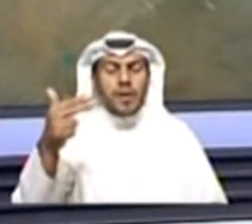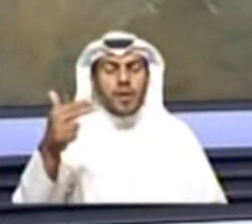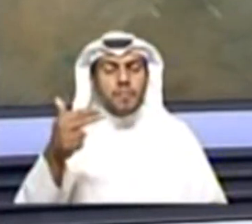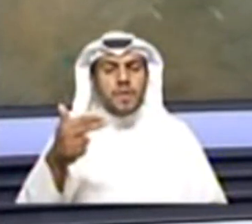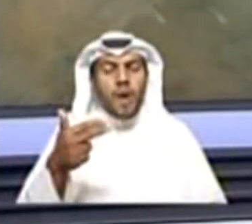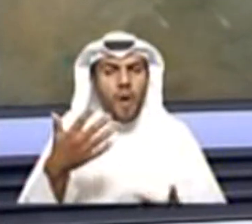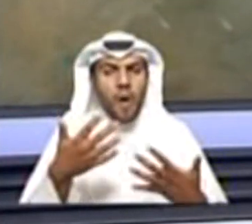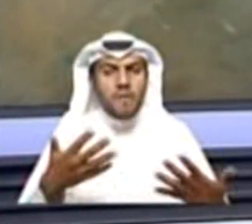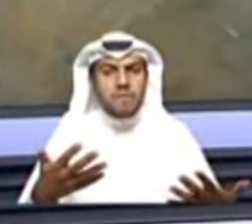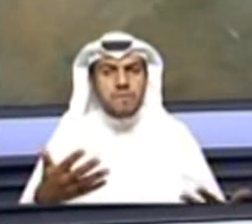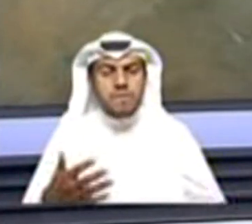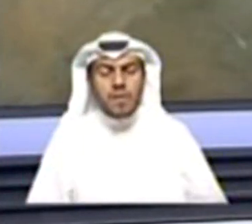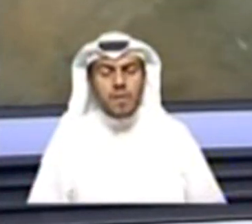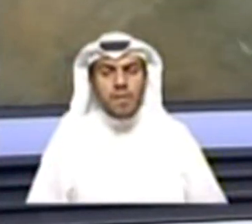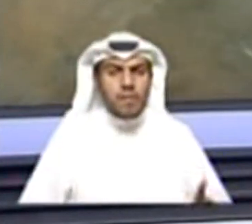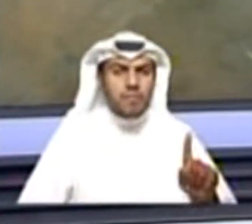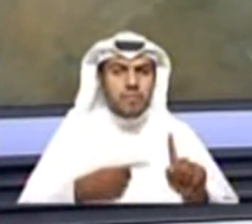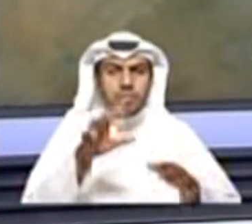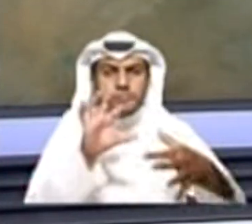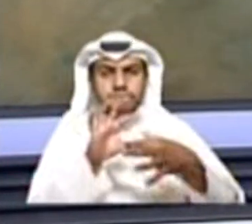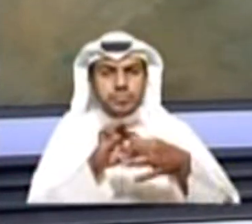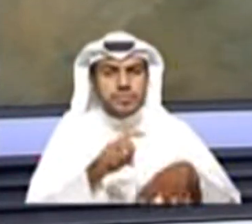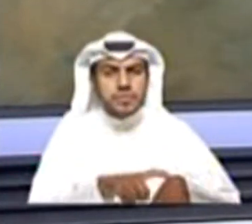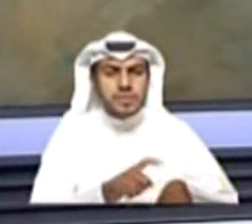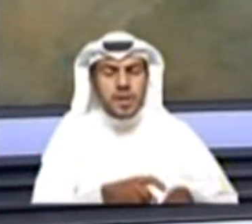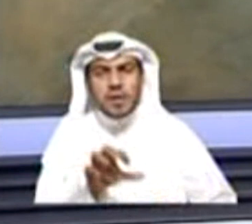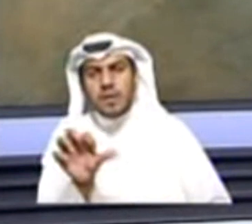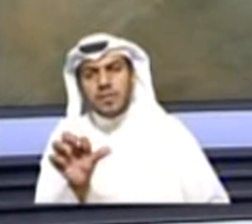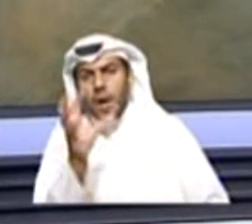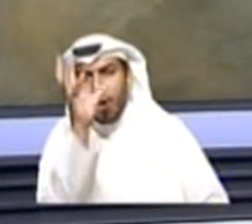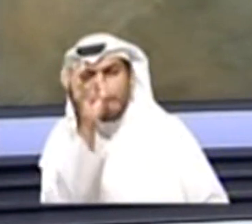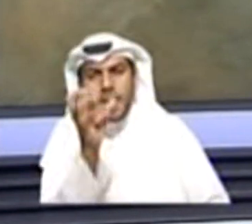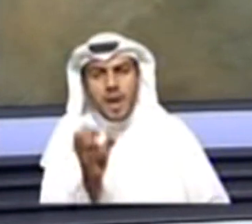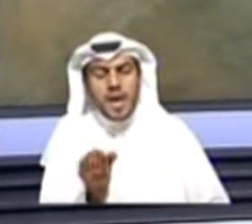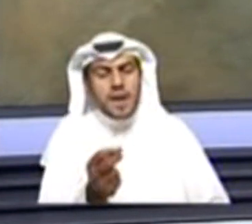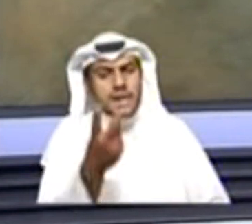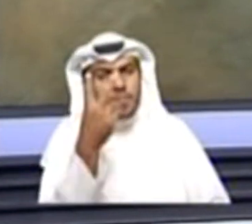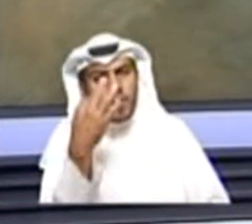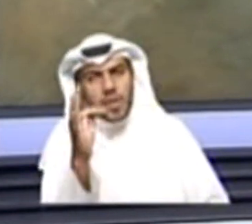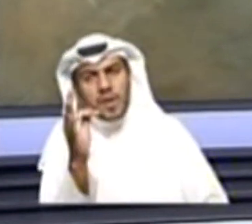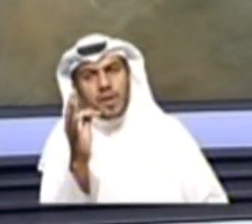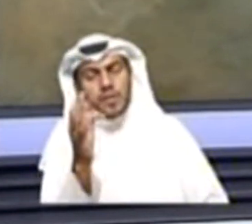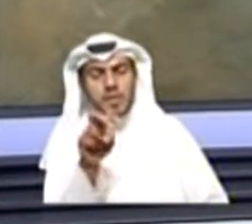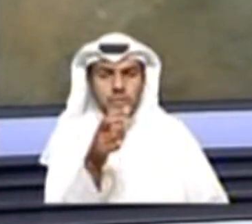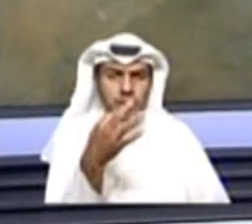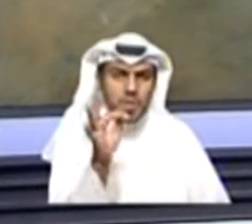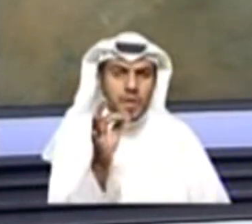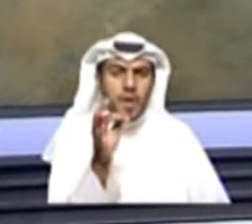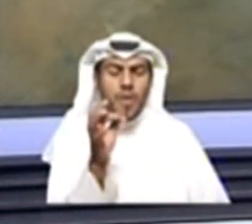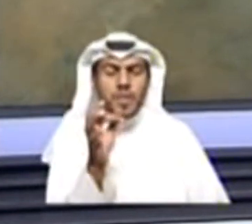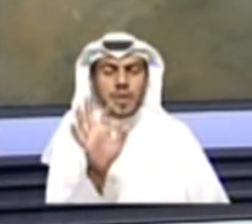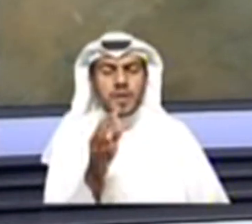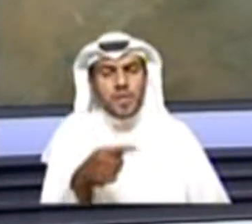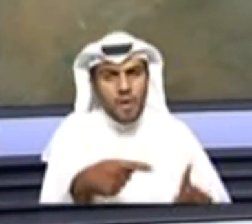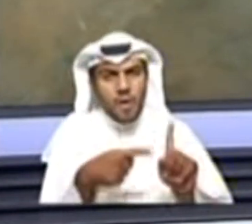المعتدله، ودرجات الحراره متوقعينها الساعه 9 بالليل ما بين 38 وال 37 على مدينه الكويت ومطار الكويت الدولي،